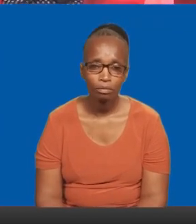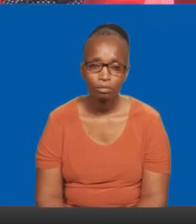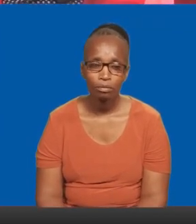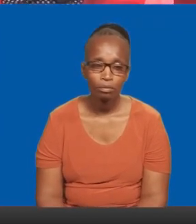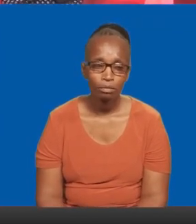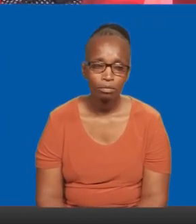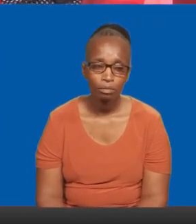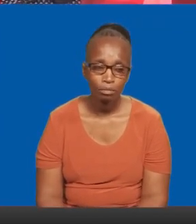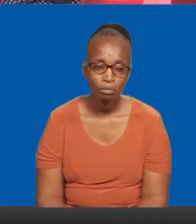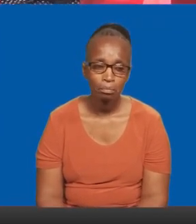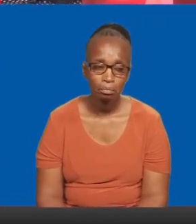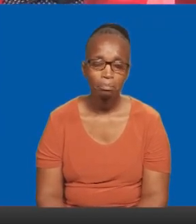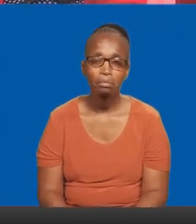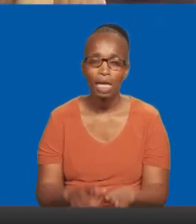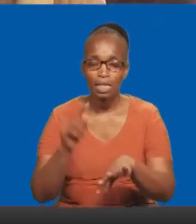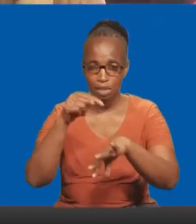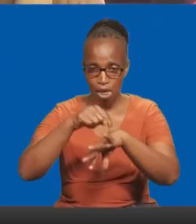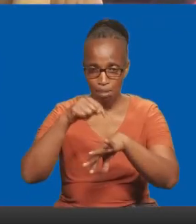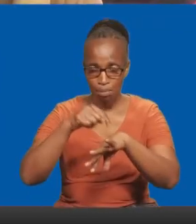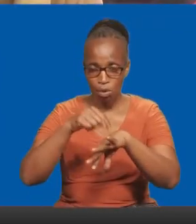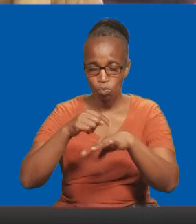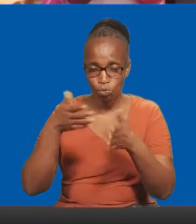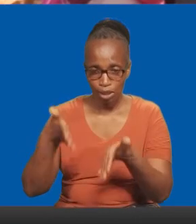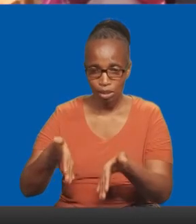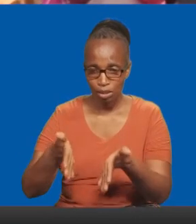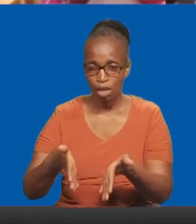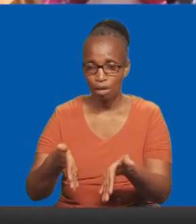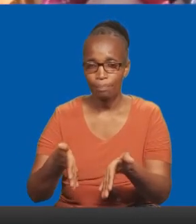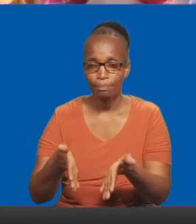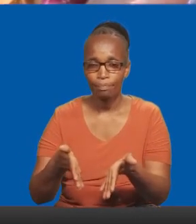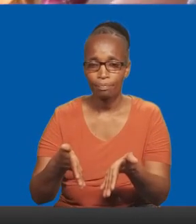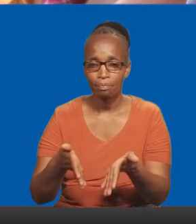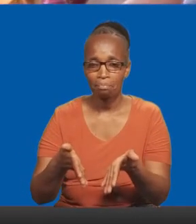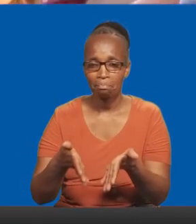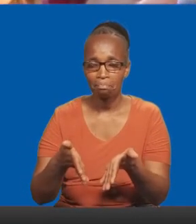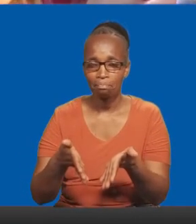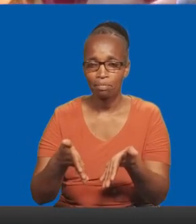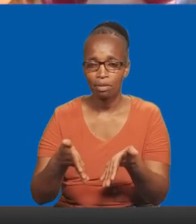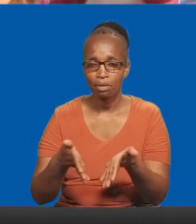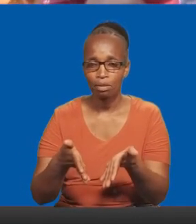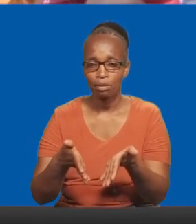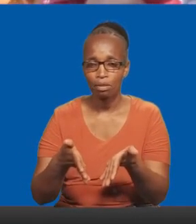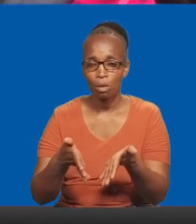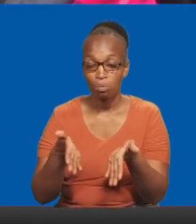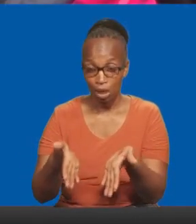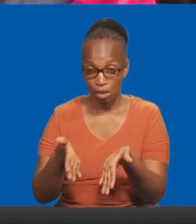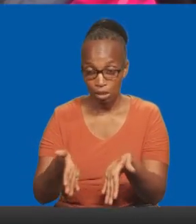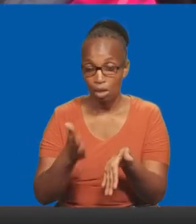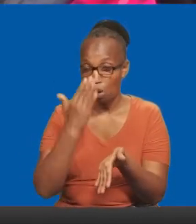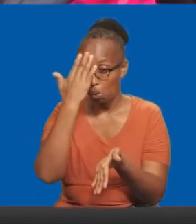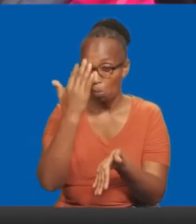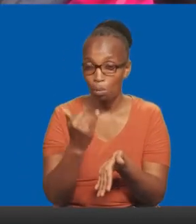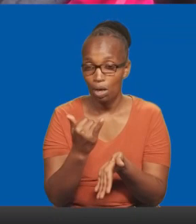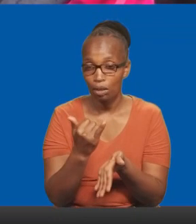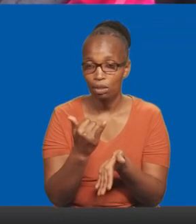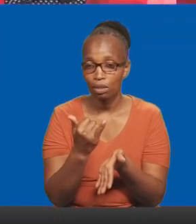tuki Wa hapa tuko hapa na sio kwa upendo wetu tuko hapa kwa sababu ya kutoa kwa mashaba